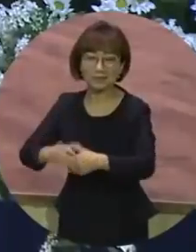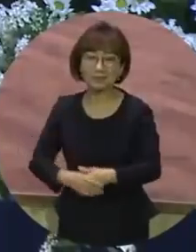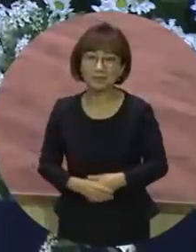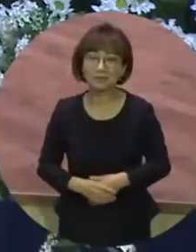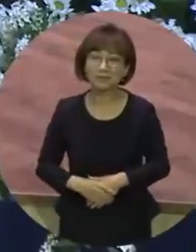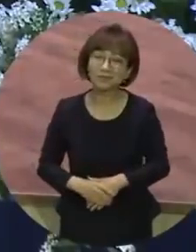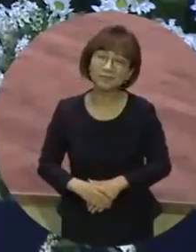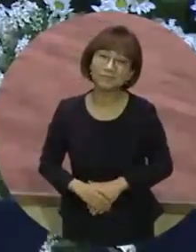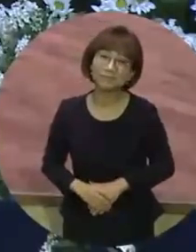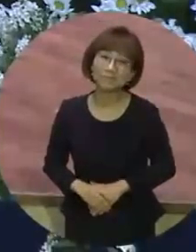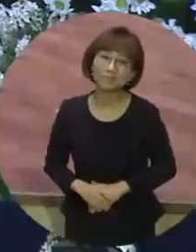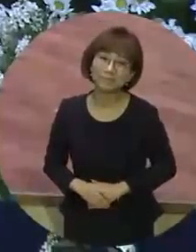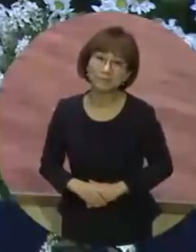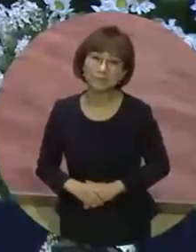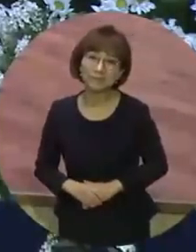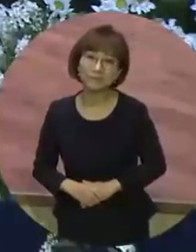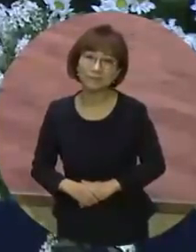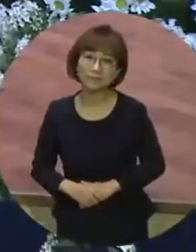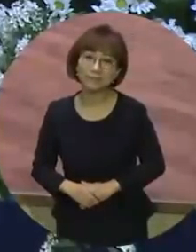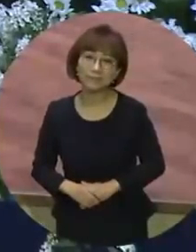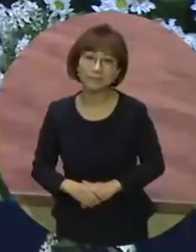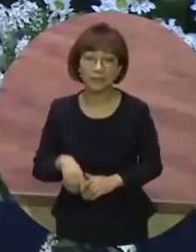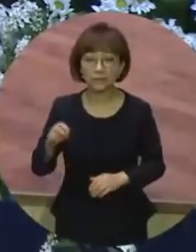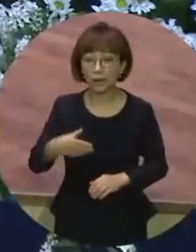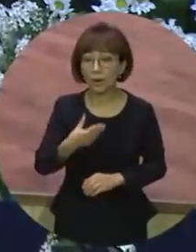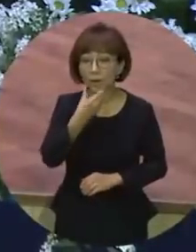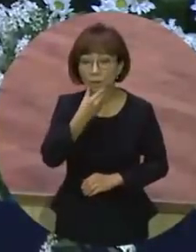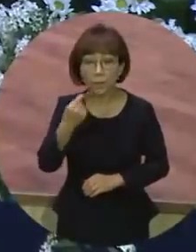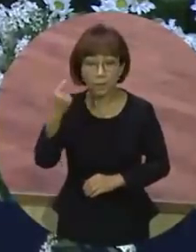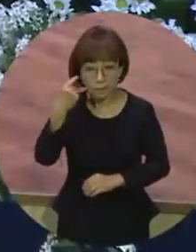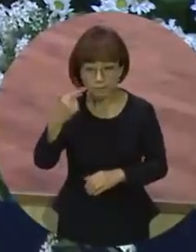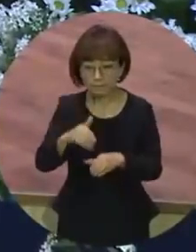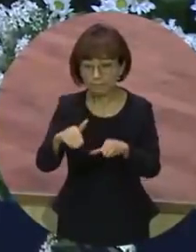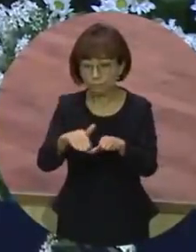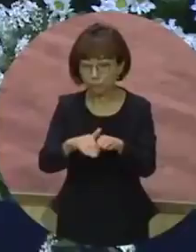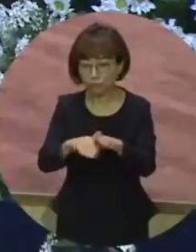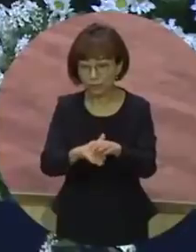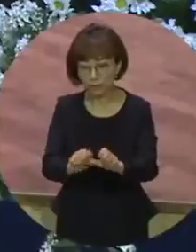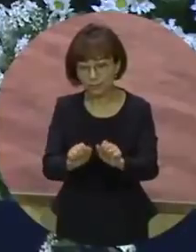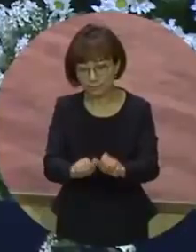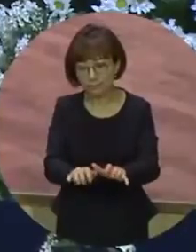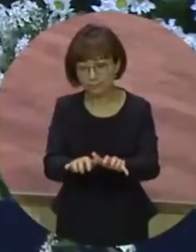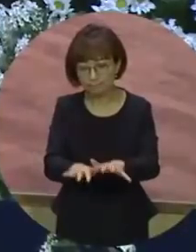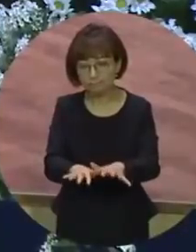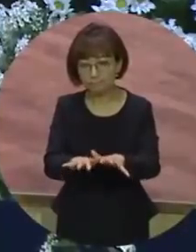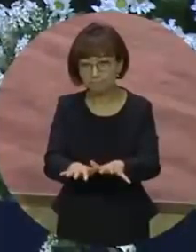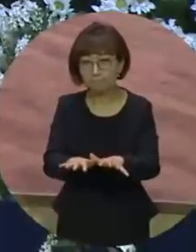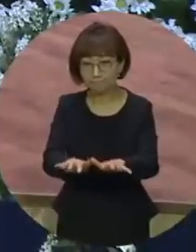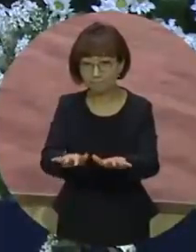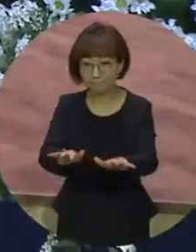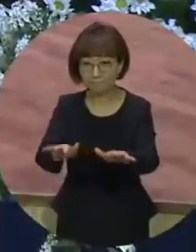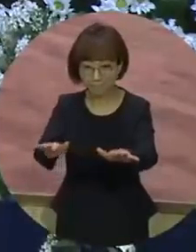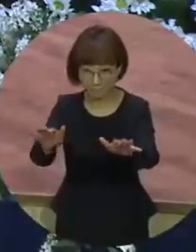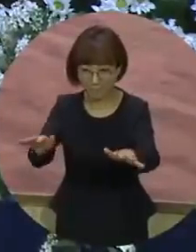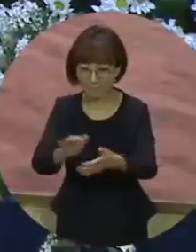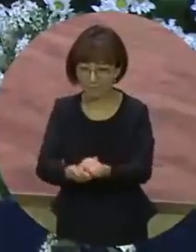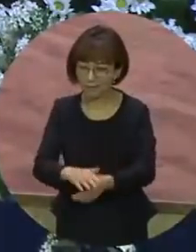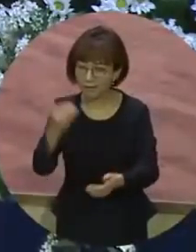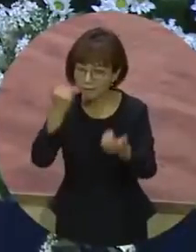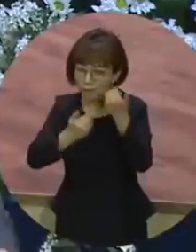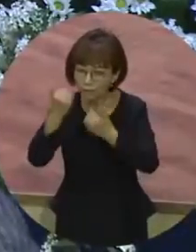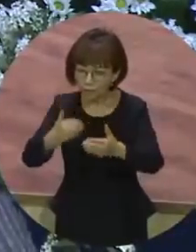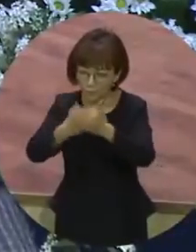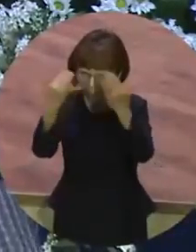여러분 복음 문화 계속해서 확장되고 끊임없이 이 고기만 들어오면 복음을 깨닫고 야 이게